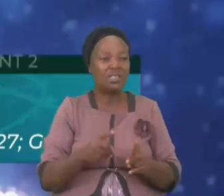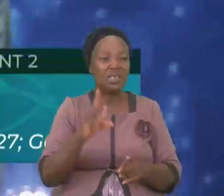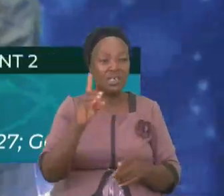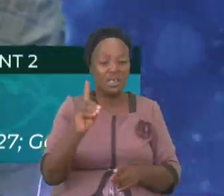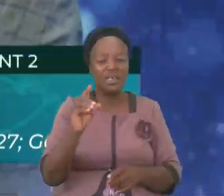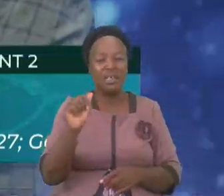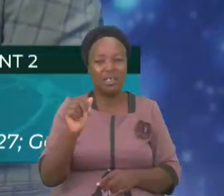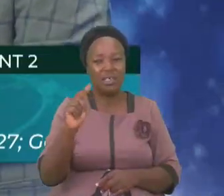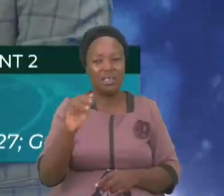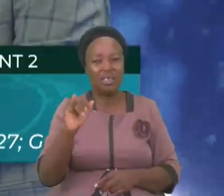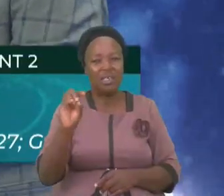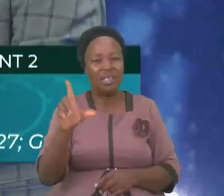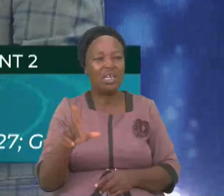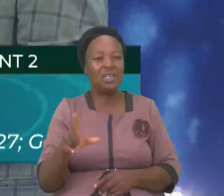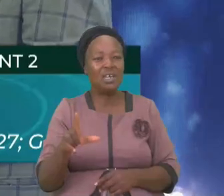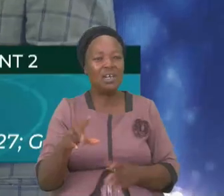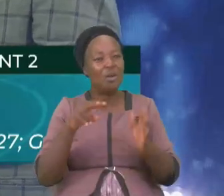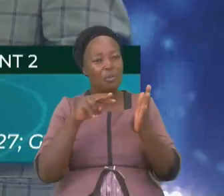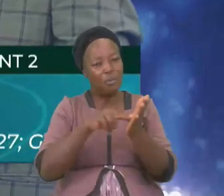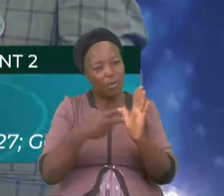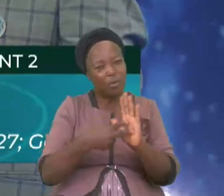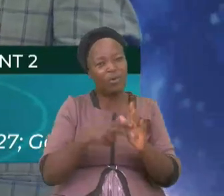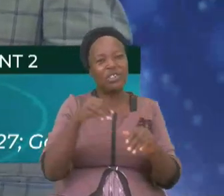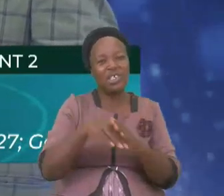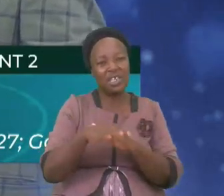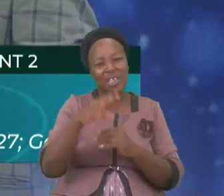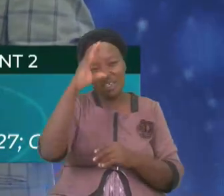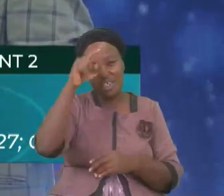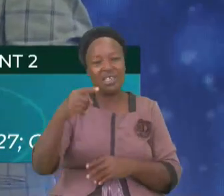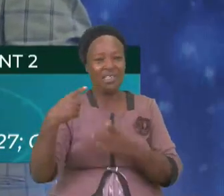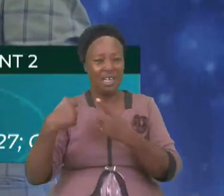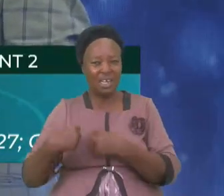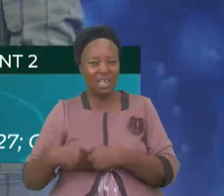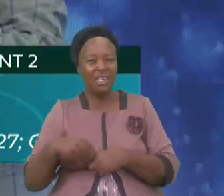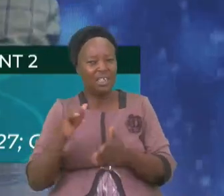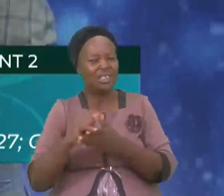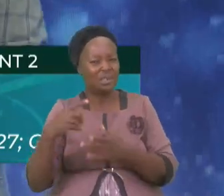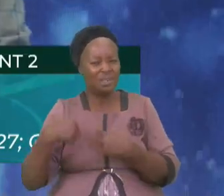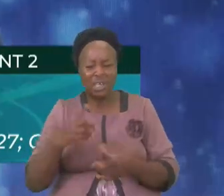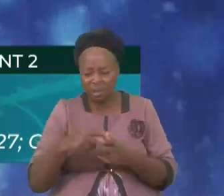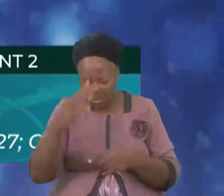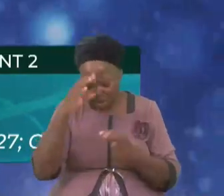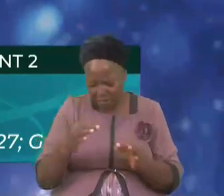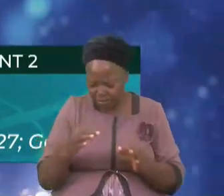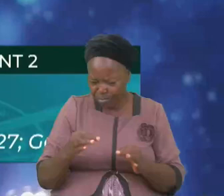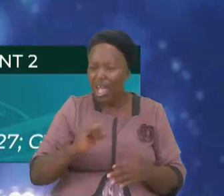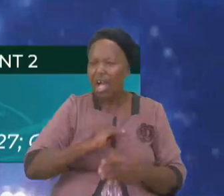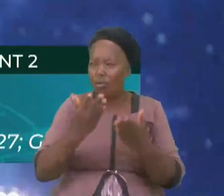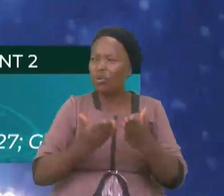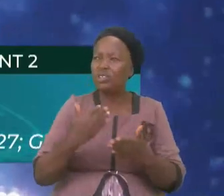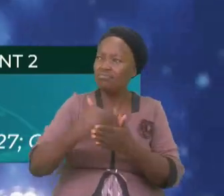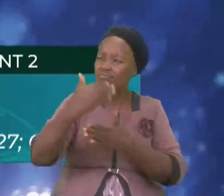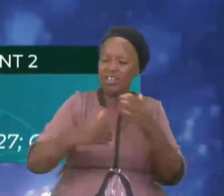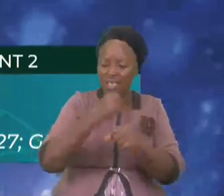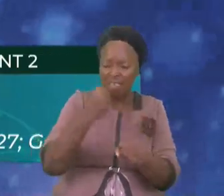Daniel résolu dans son cœur. Ça commence par un but du cœur. Je veux que l'année prochaine soit